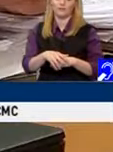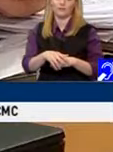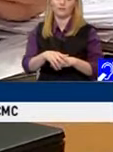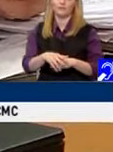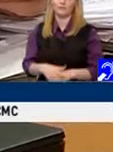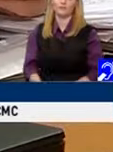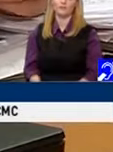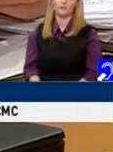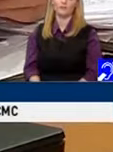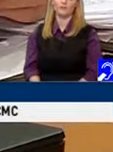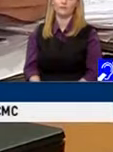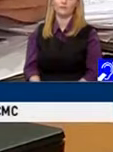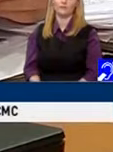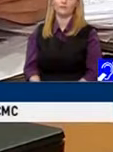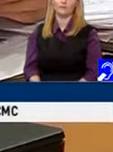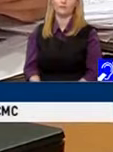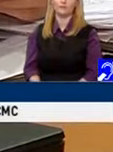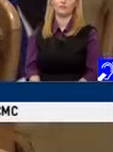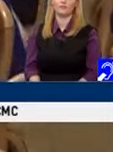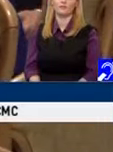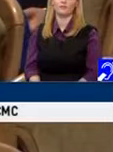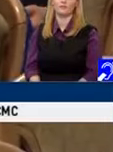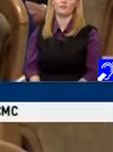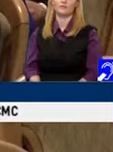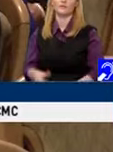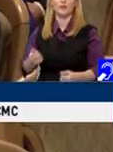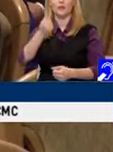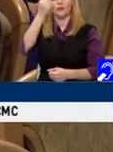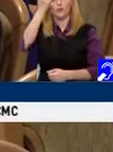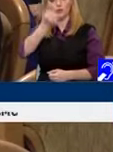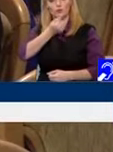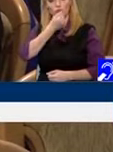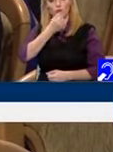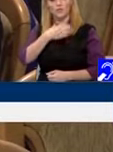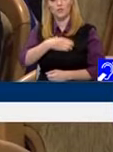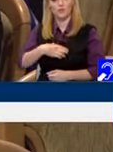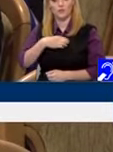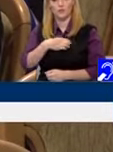rog. Domn Chirtoca, vă rog. Mulțumesc, stimată doamnă primar.